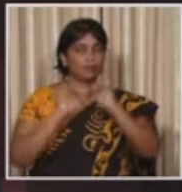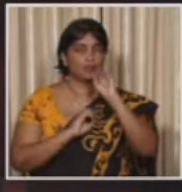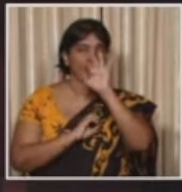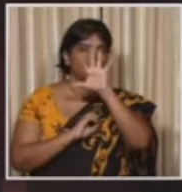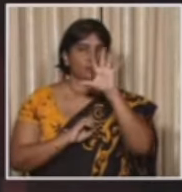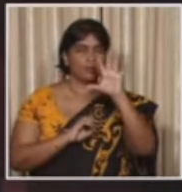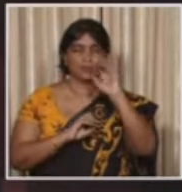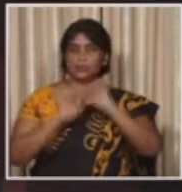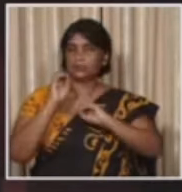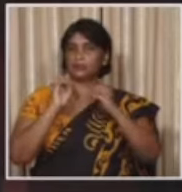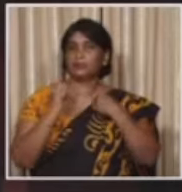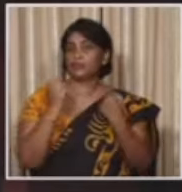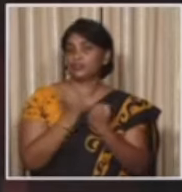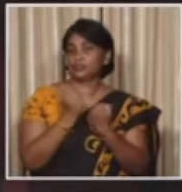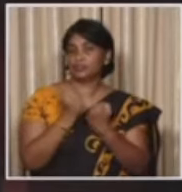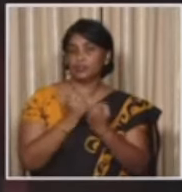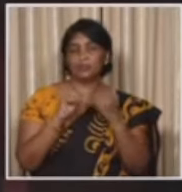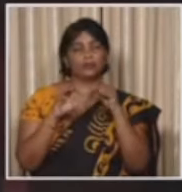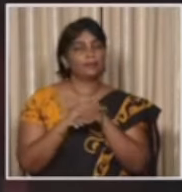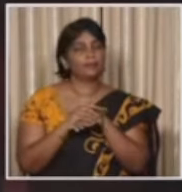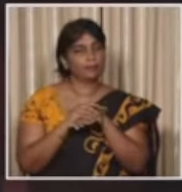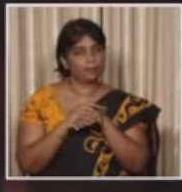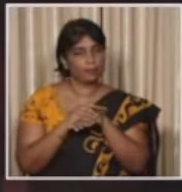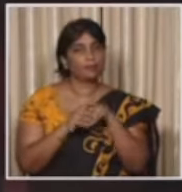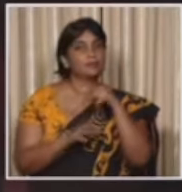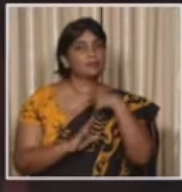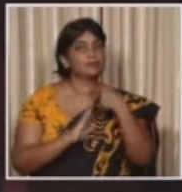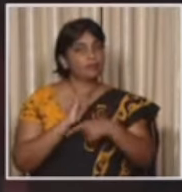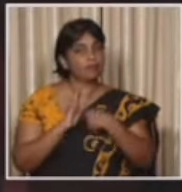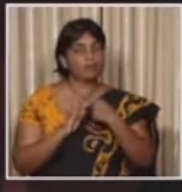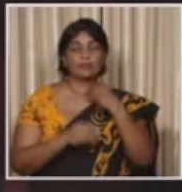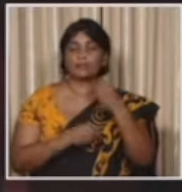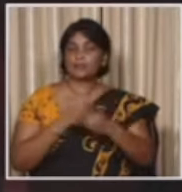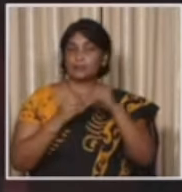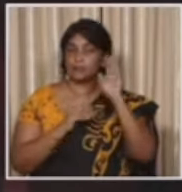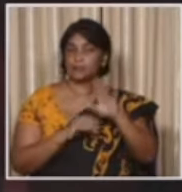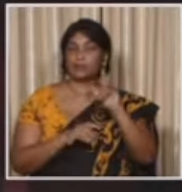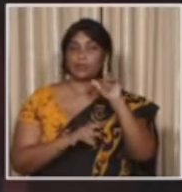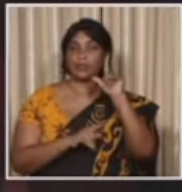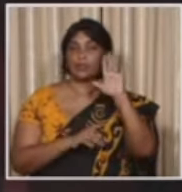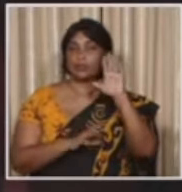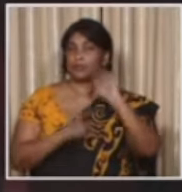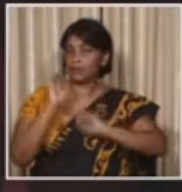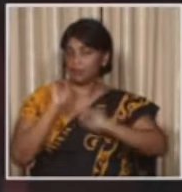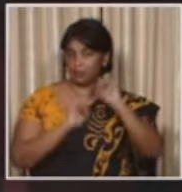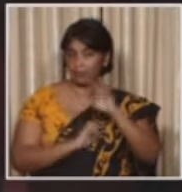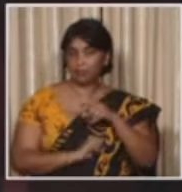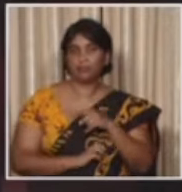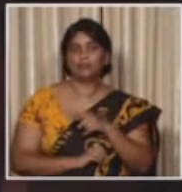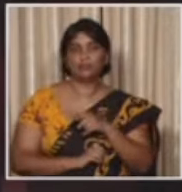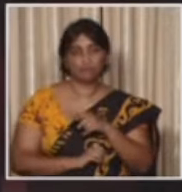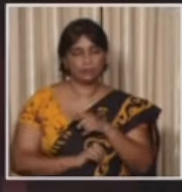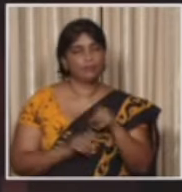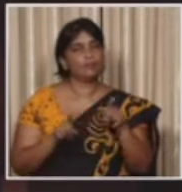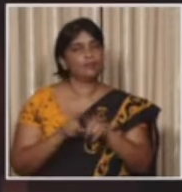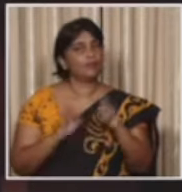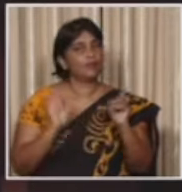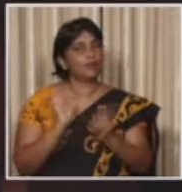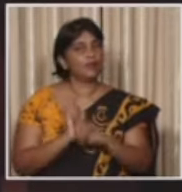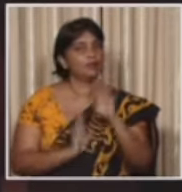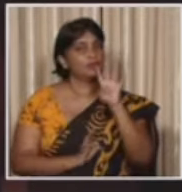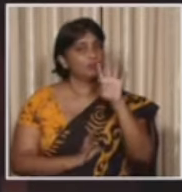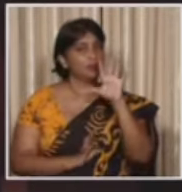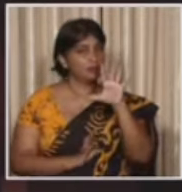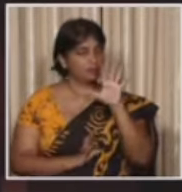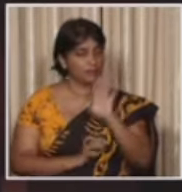50%ක් 55% අතර දායකත්වය ලබා දෙන, මේ රටේ ව්‍යවසායකින්ගෙන් 75% වන, ඒ වගේම